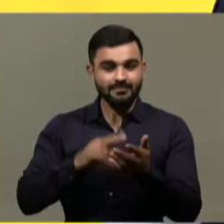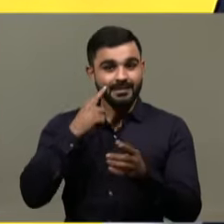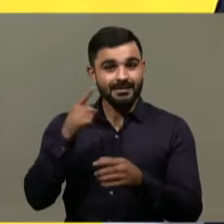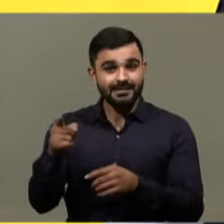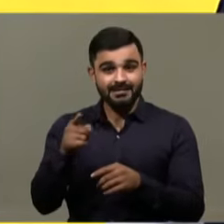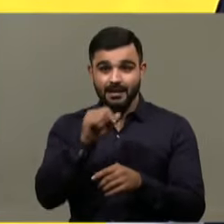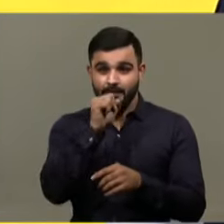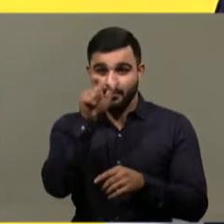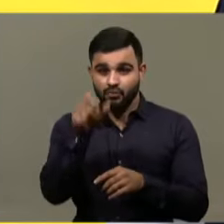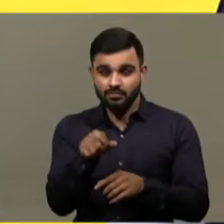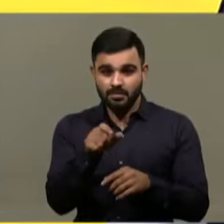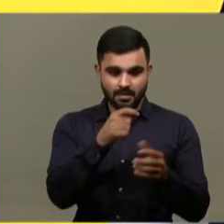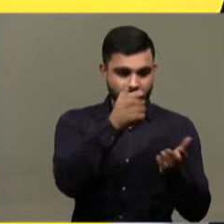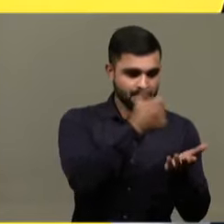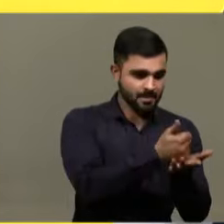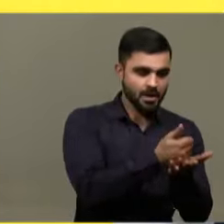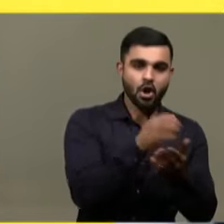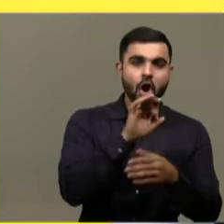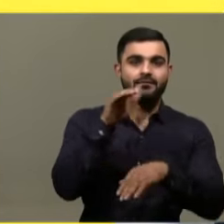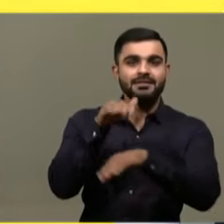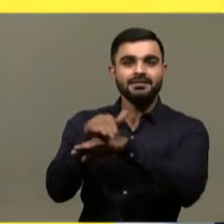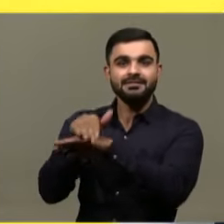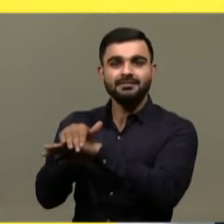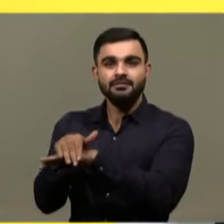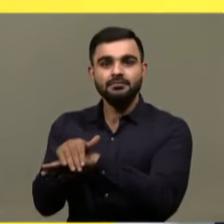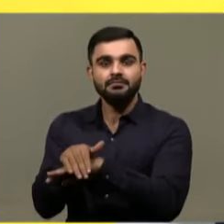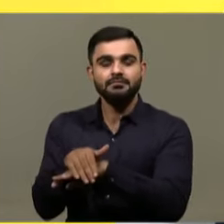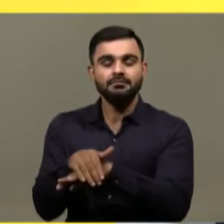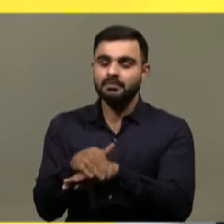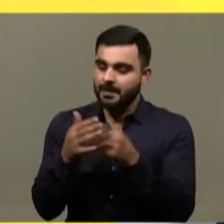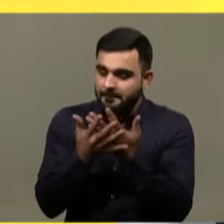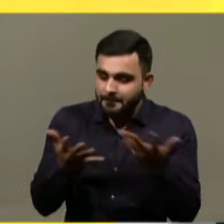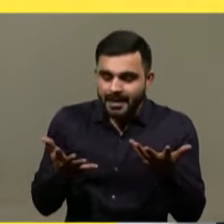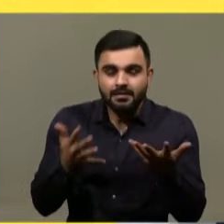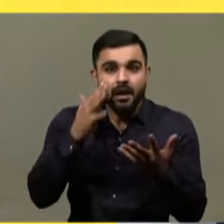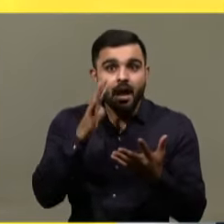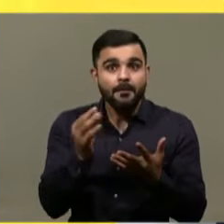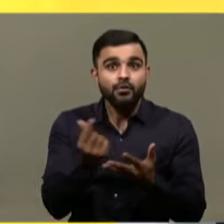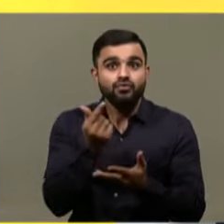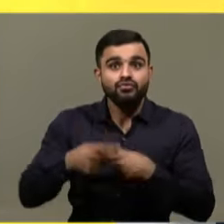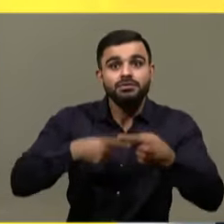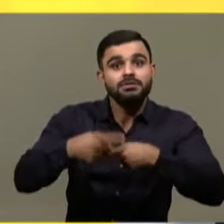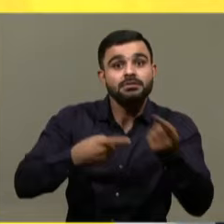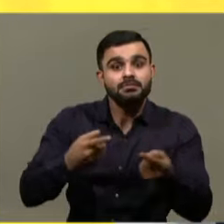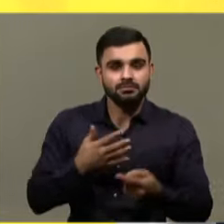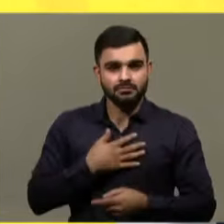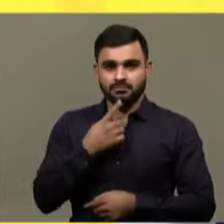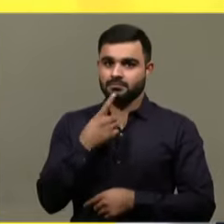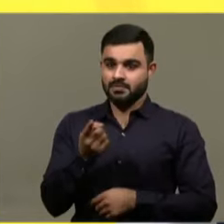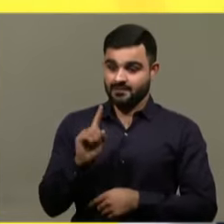की तो यह एसेंशियल सर्विसेस में आती हैं और मुझे बोला गया था कि फर्स्ट फ्लोर पर है तो हम आपके लिए लिफ्ट नहीं लगा